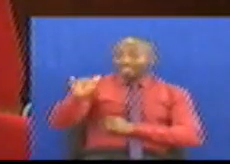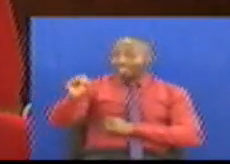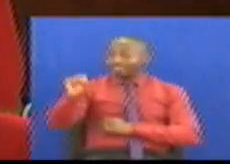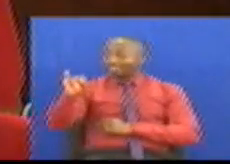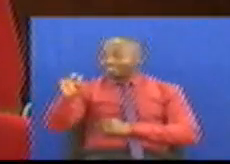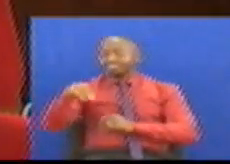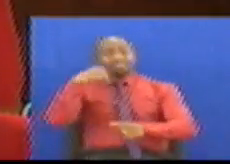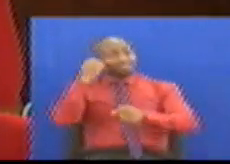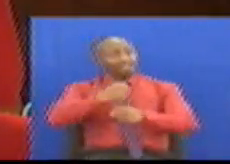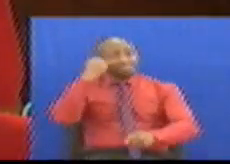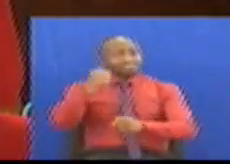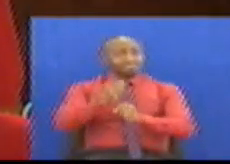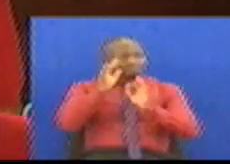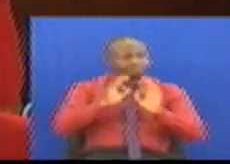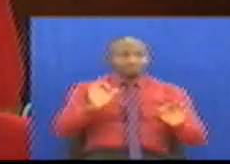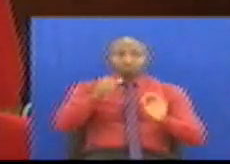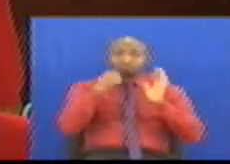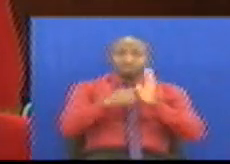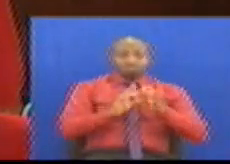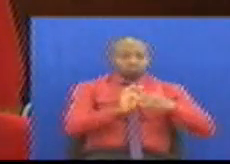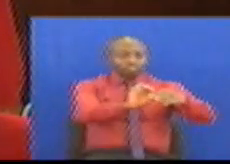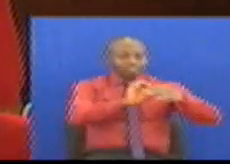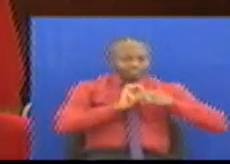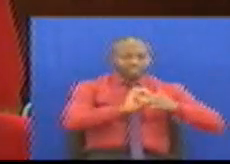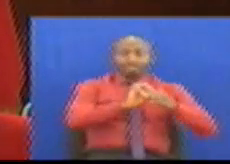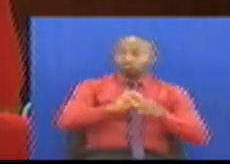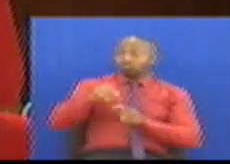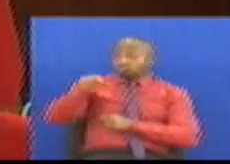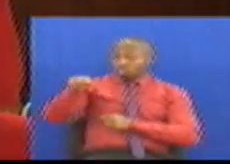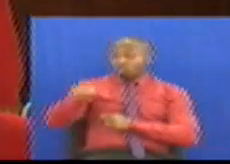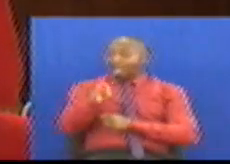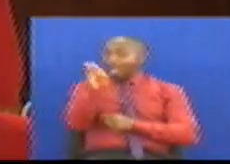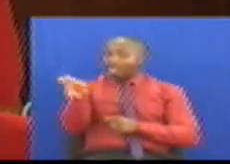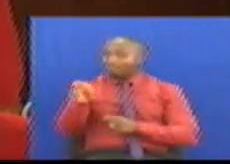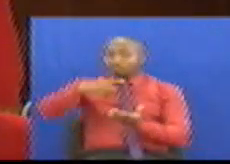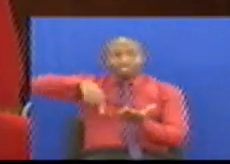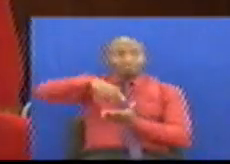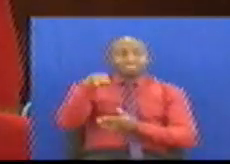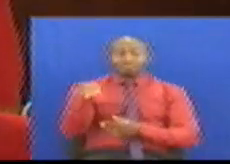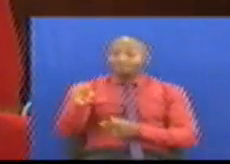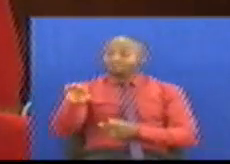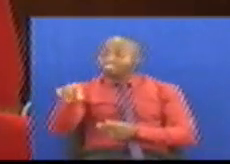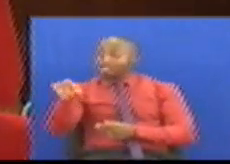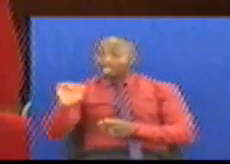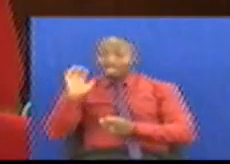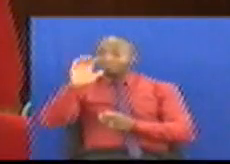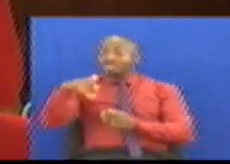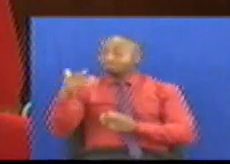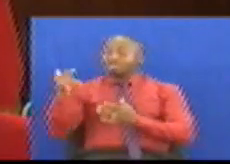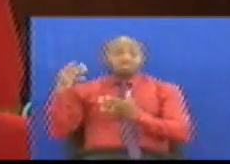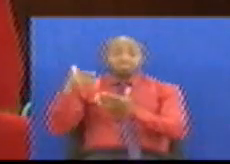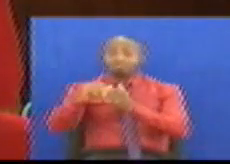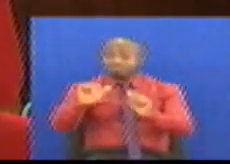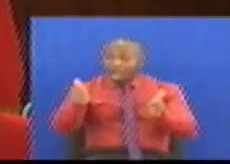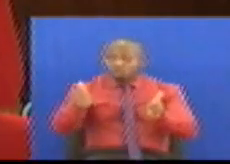Na ndio maana kwa ushirikiano na uchapakazi halmashauri ya mji wa Mafinga ambao hata miaka mitano haijatimiza, kwa